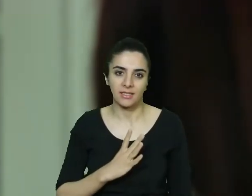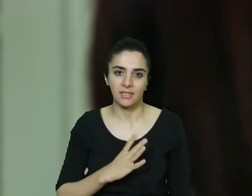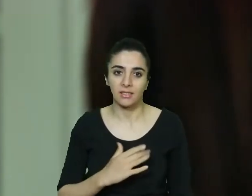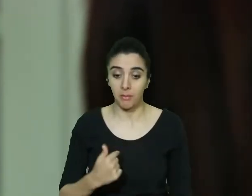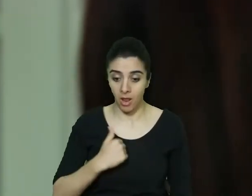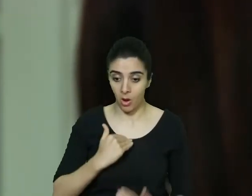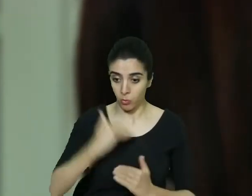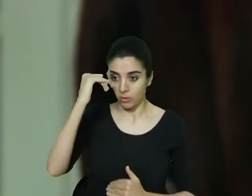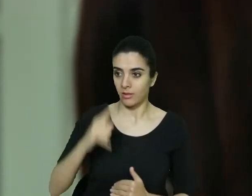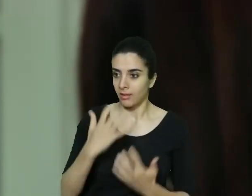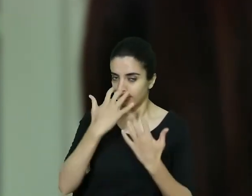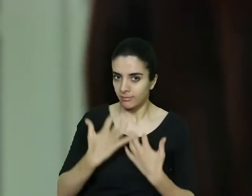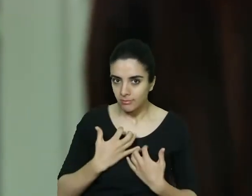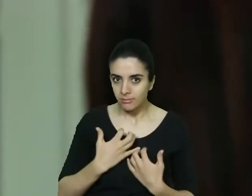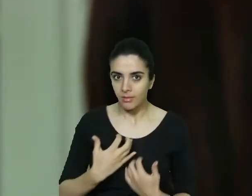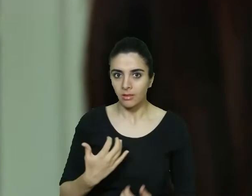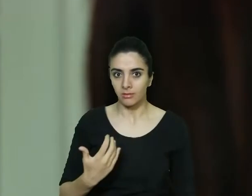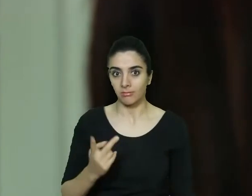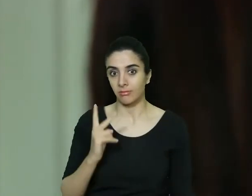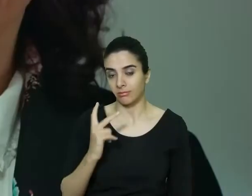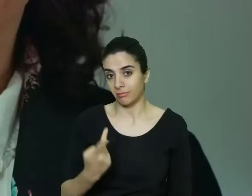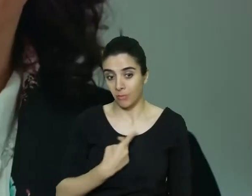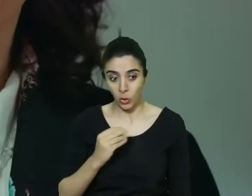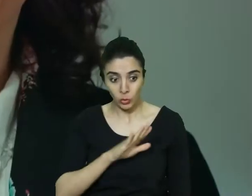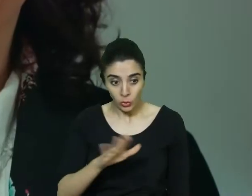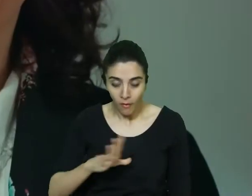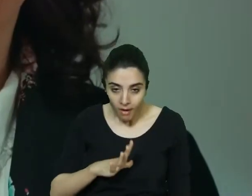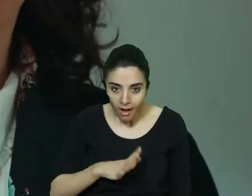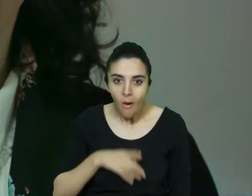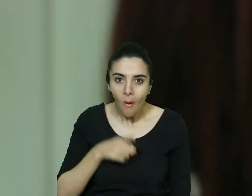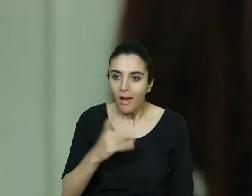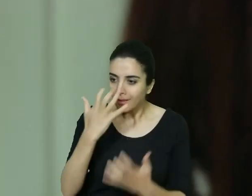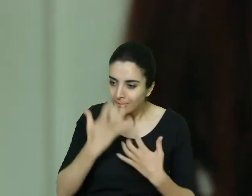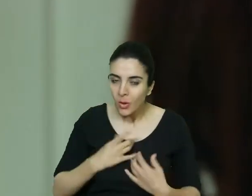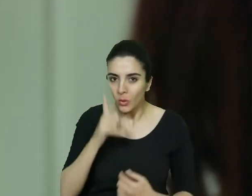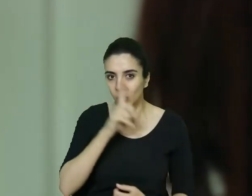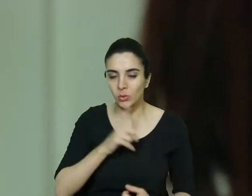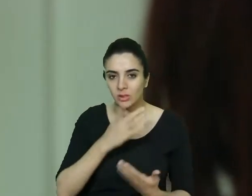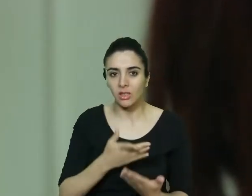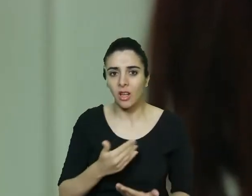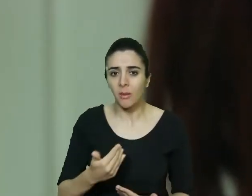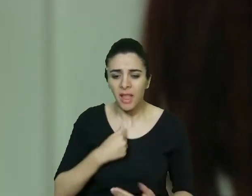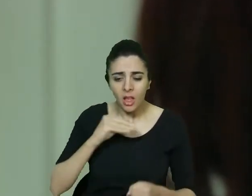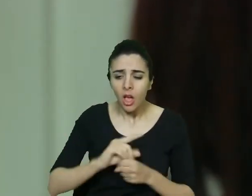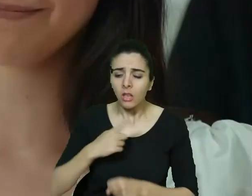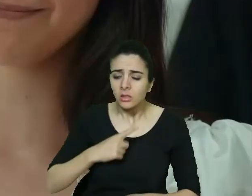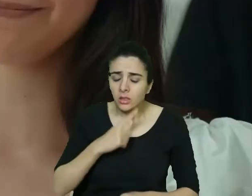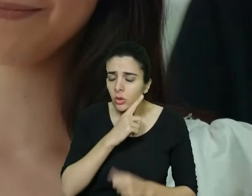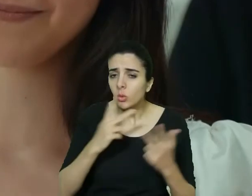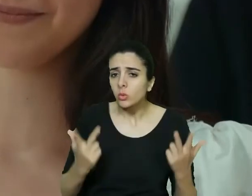Beni sen yetiştirdin. Bugün evlatlarım varsa senin özverin sayesinde. Benim için her şeye